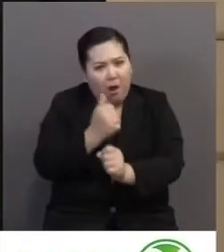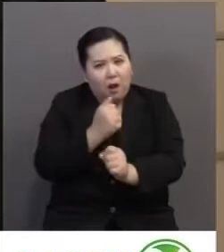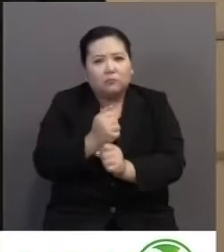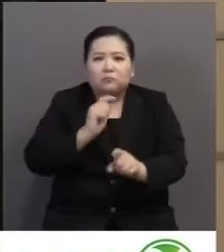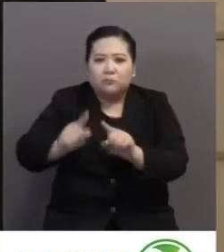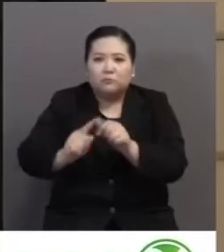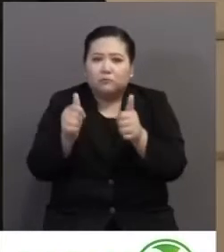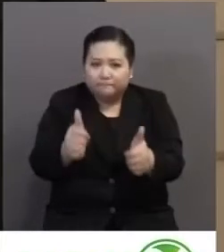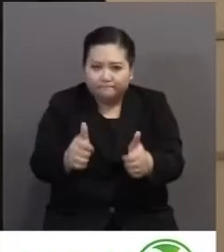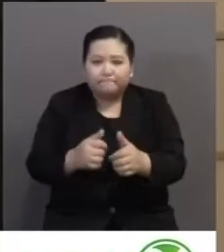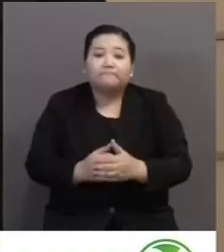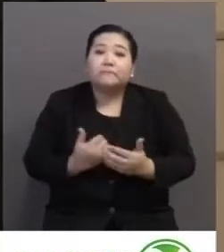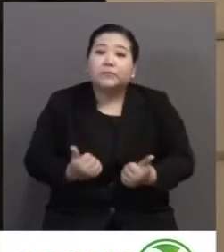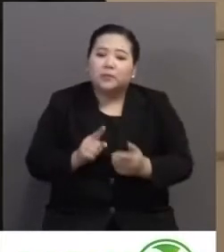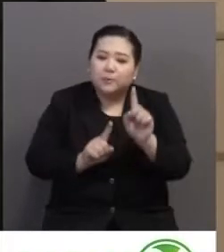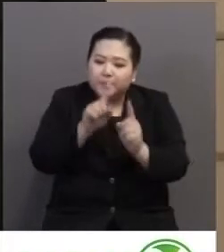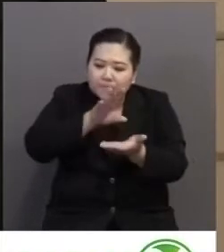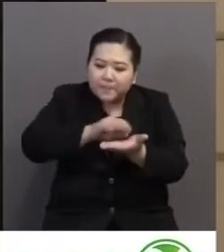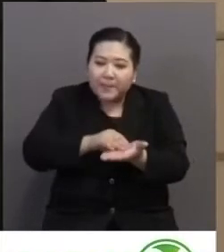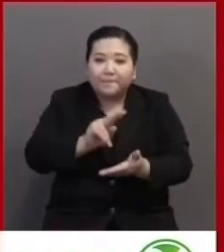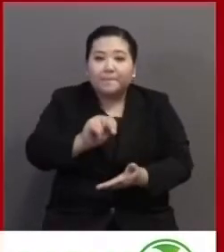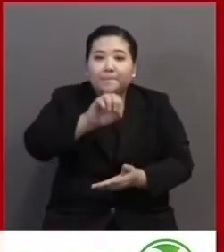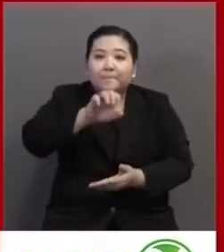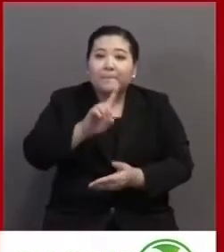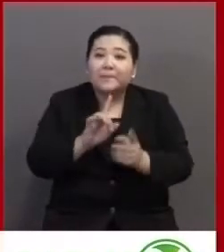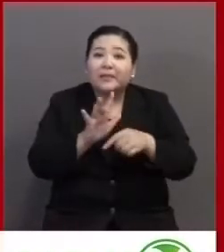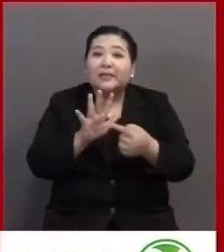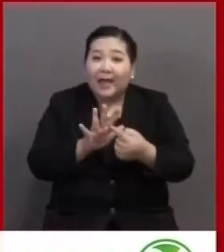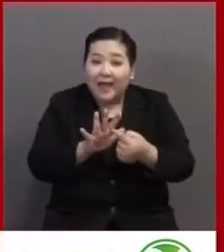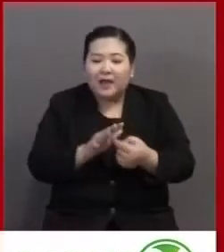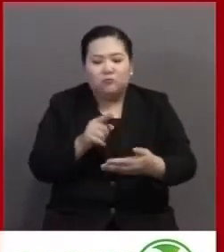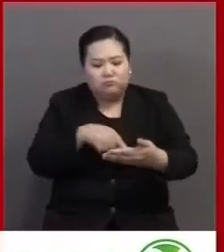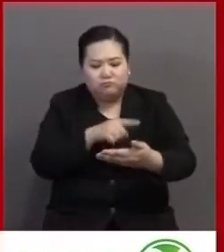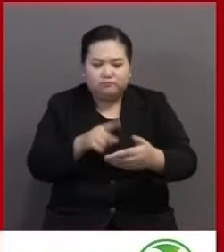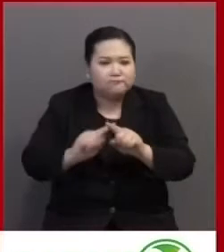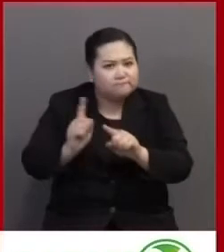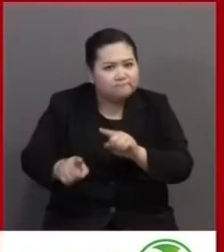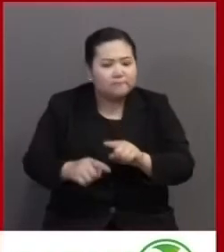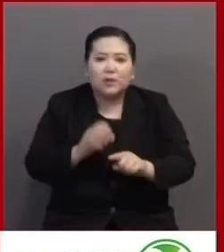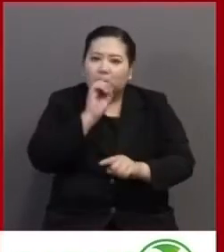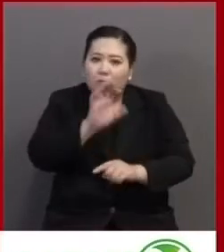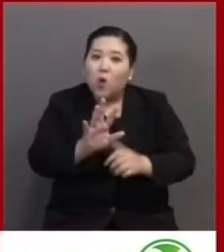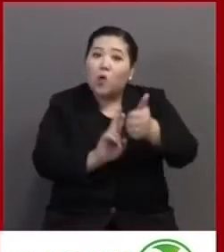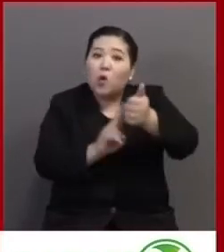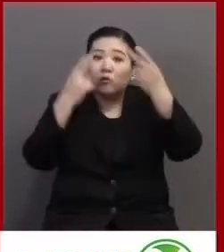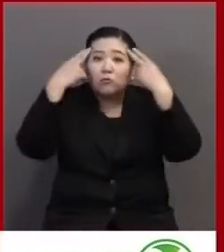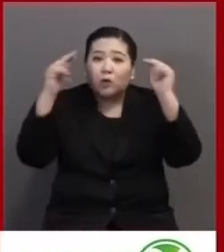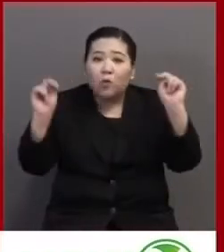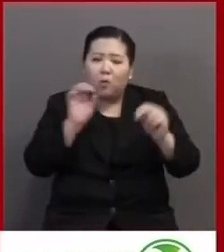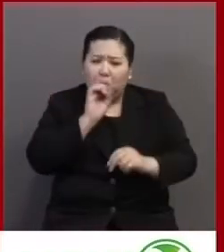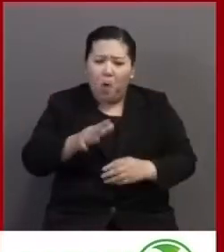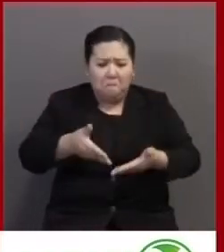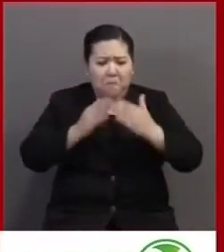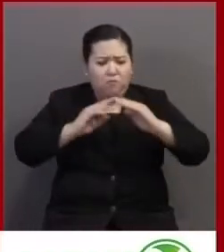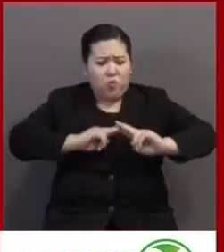คะสนับสนุนการตั้งพรรคการเมืองใหม่ขึ้นมาสนับสนุนรัฐบาลชุดปัจจุบันบอกว่าพลเอกประวิตรนี่ก็ยืนยันนะคะว่าไม่คิดตั้งพรรค